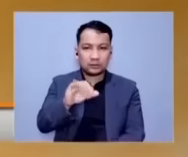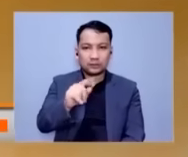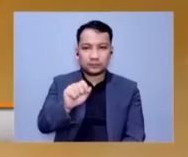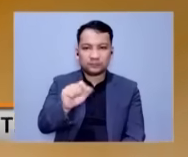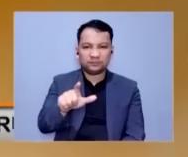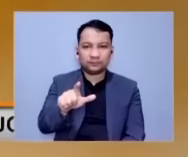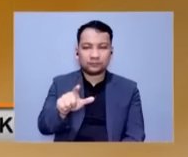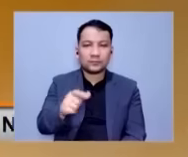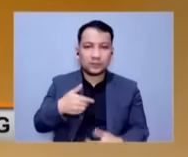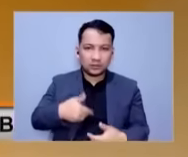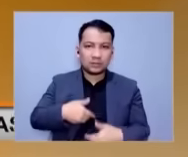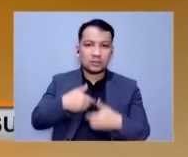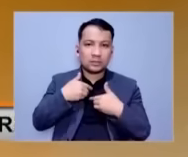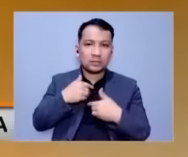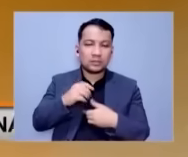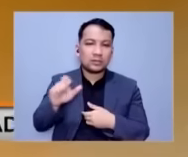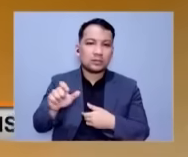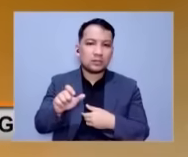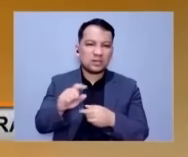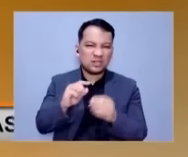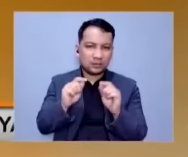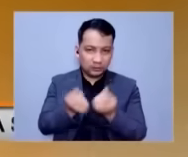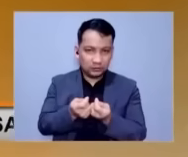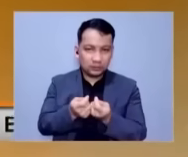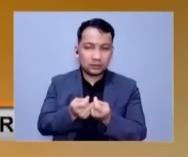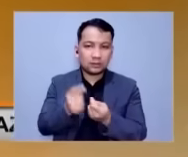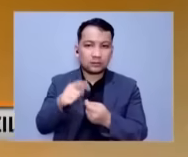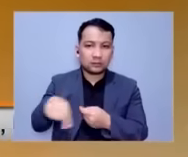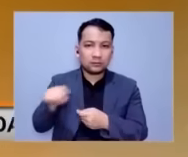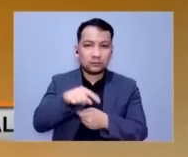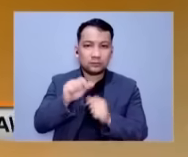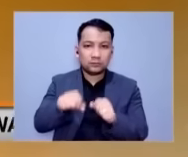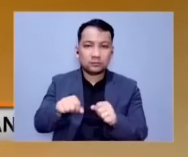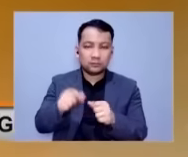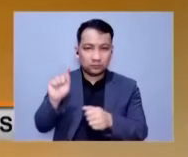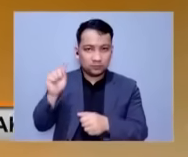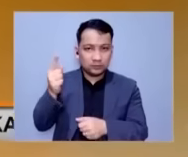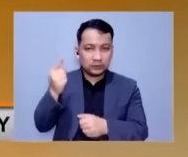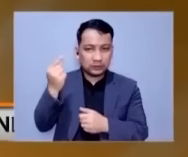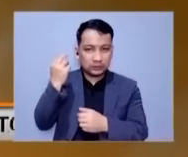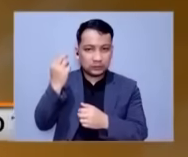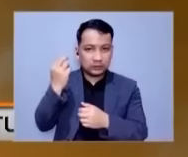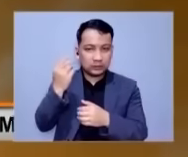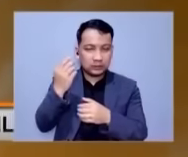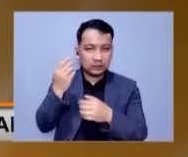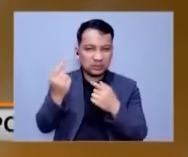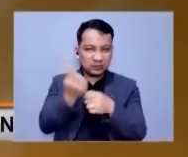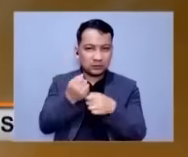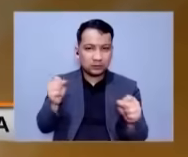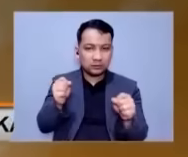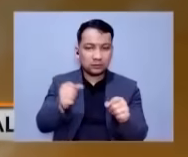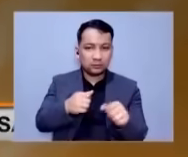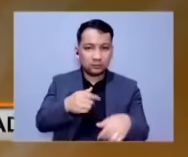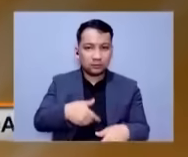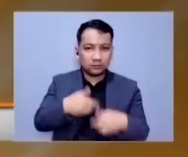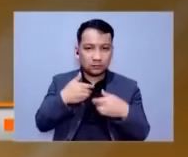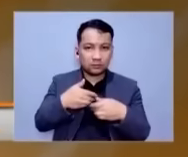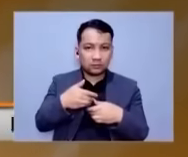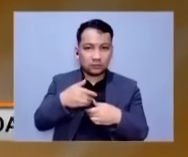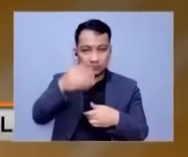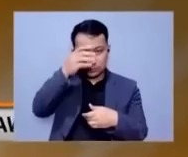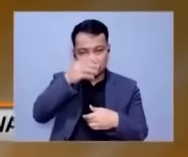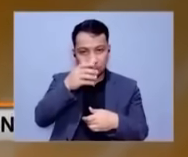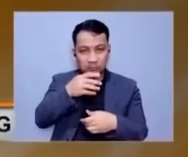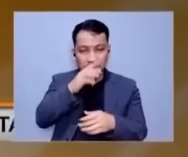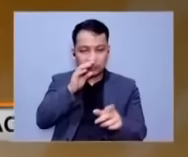proud sila sa Kadilang Cebu team at sa lahat ng pharmacists na inuuna ang kaligtasan ng mga pasyente. Proud din daw sa mga pharmacists na nag-viral